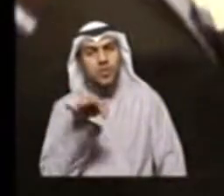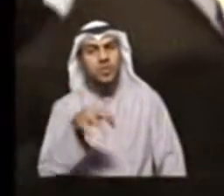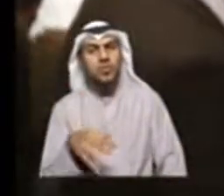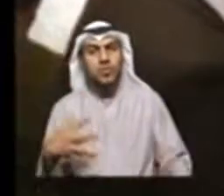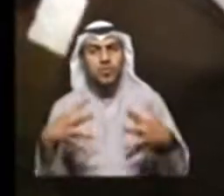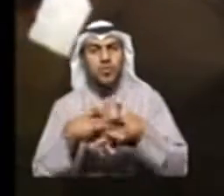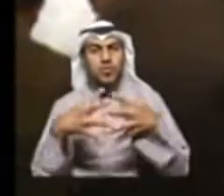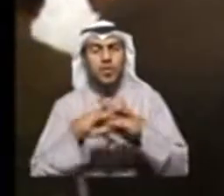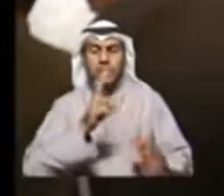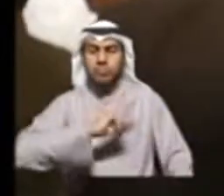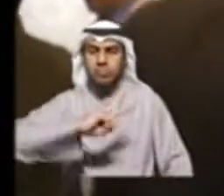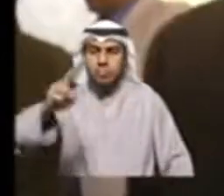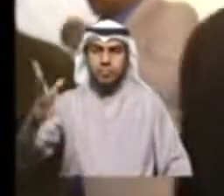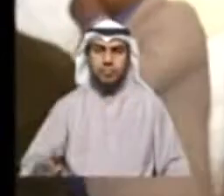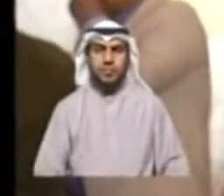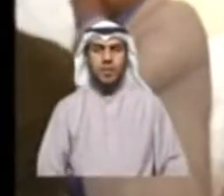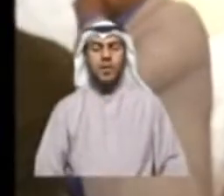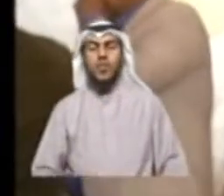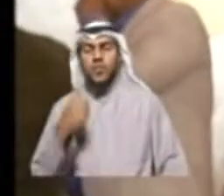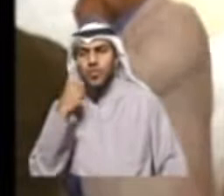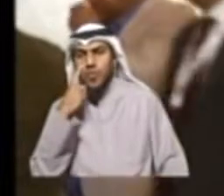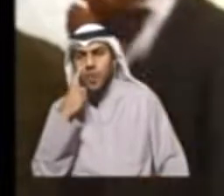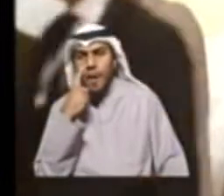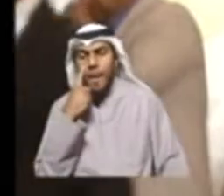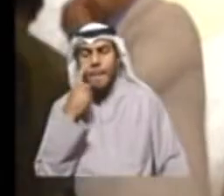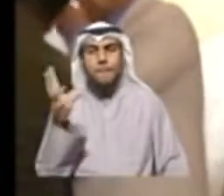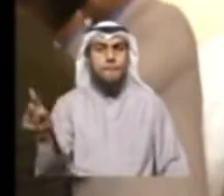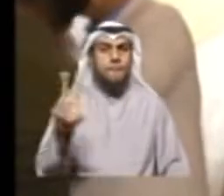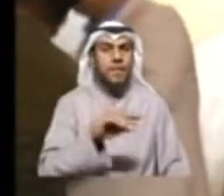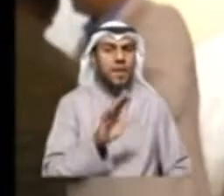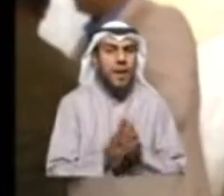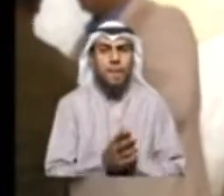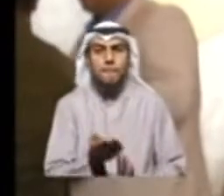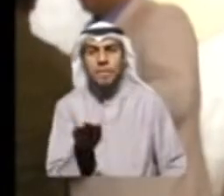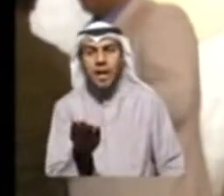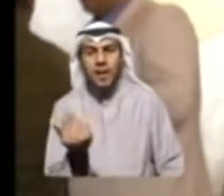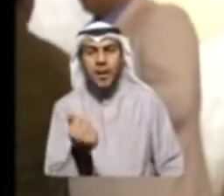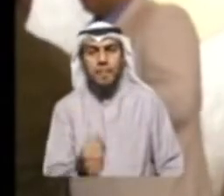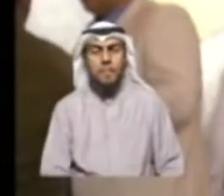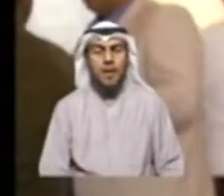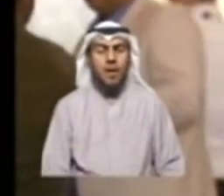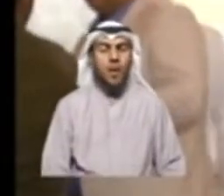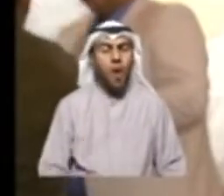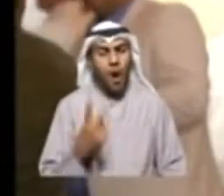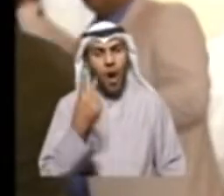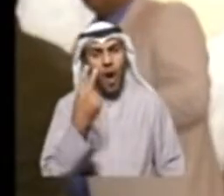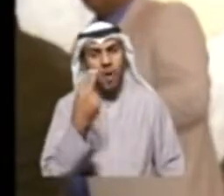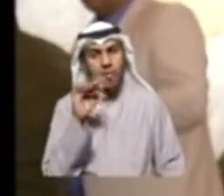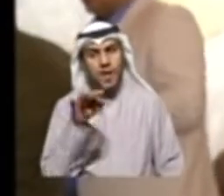وطلع الحاجز عن سحب البطاقات، خلينا نقول حوالي 2000 بطاقة للمشاركة في هذا